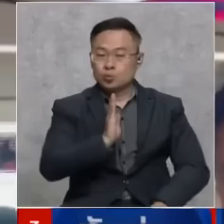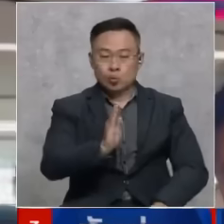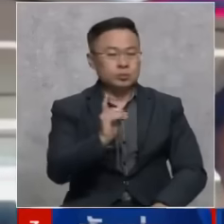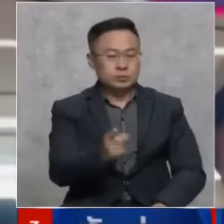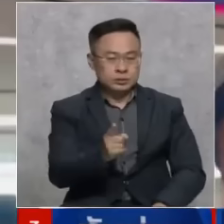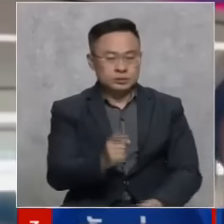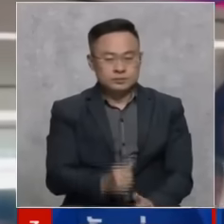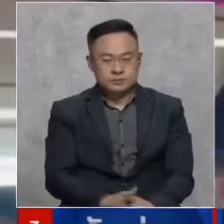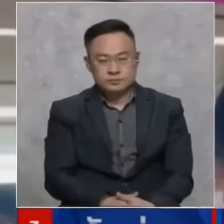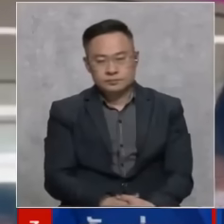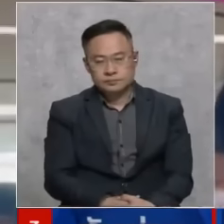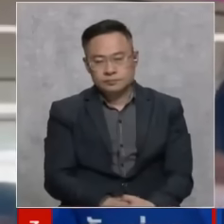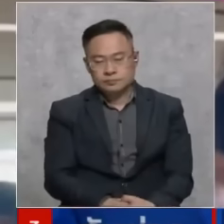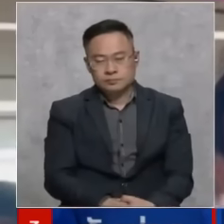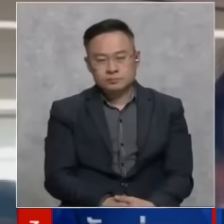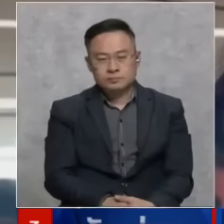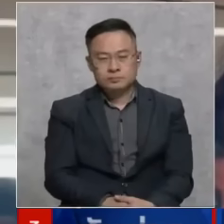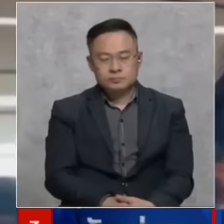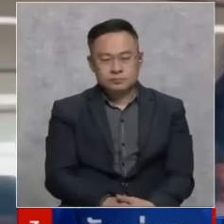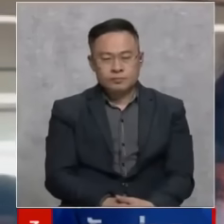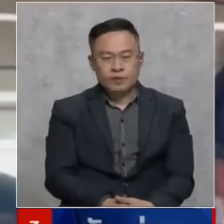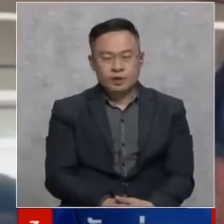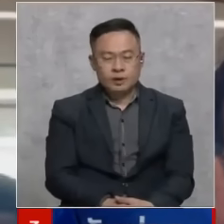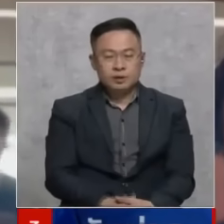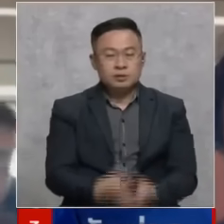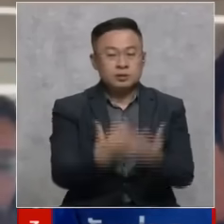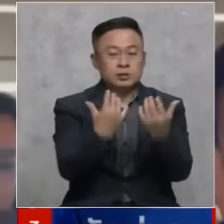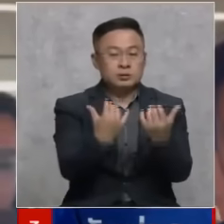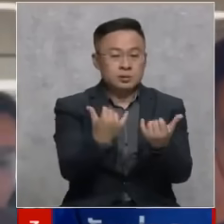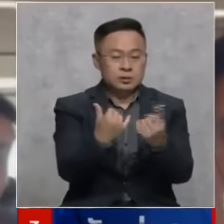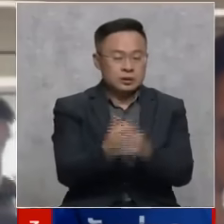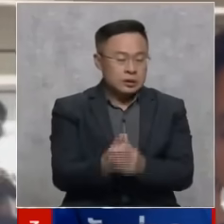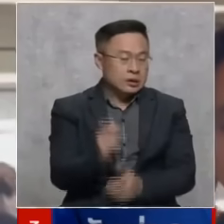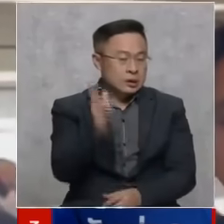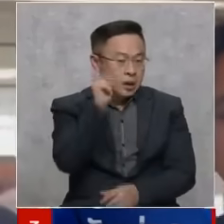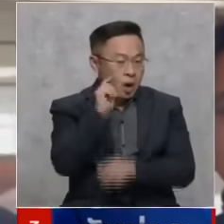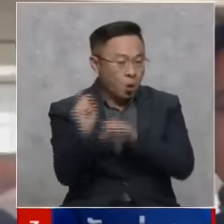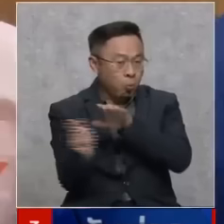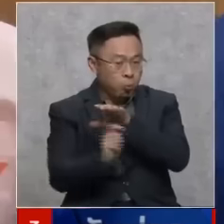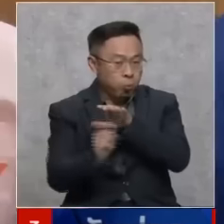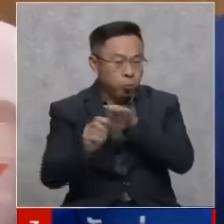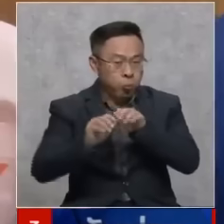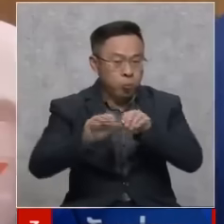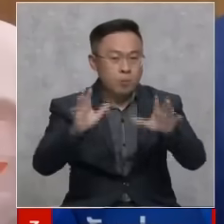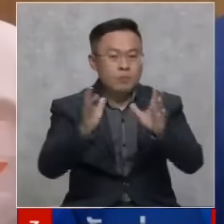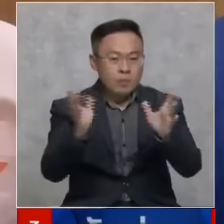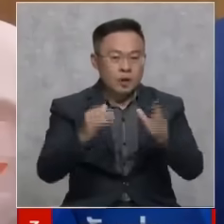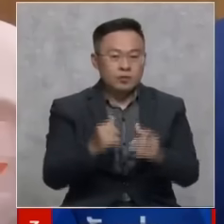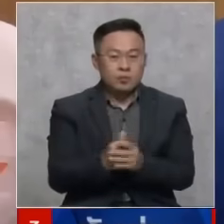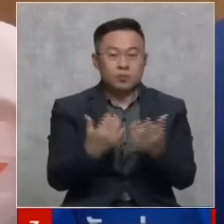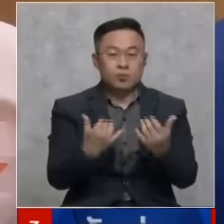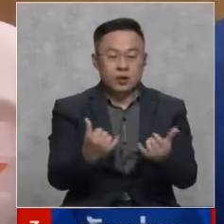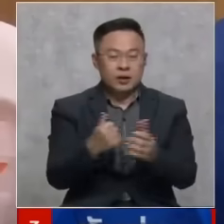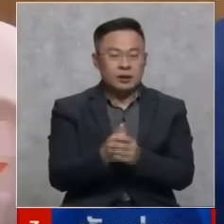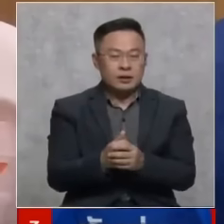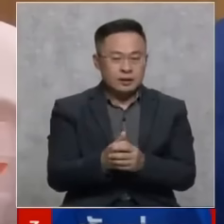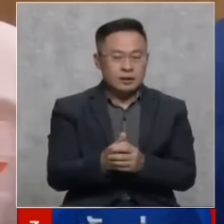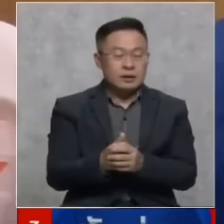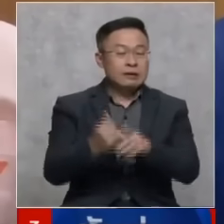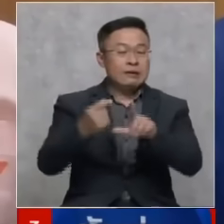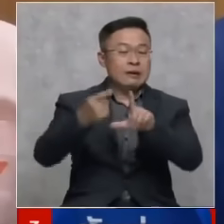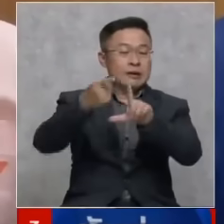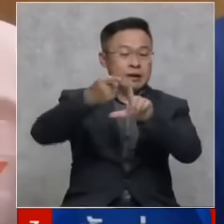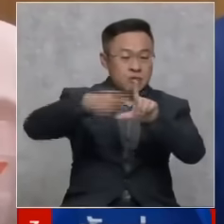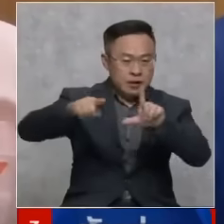กล นี่นะคะคุณผู้ชมขณะเดียวกันกระแสข่าวตอนนี้ต้องยอมรับว่าหนาหูมากเลยน ะ กระแสข่าวมาแรงมากบอกว่าก้าวไกลจะต้องขับหม